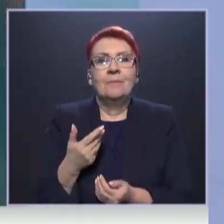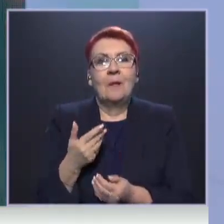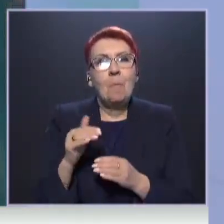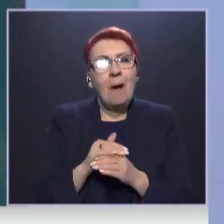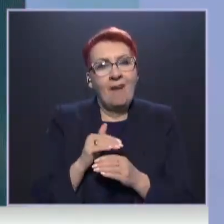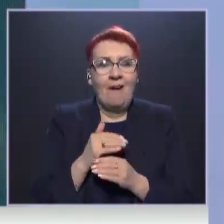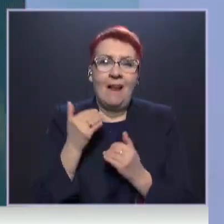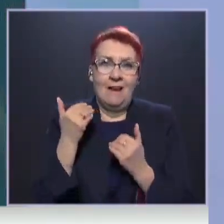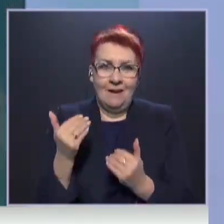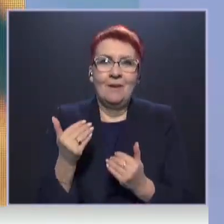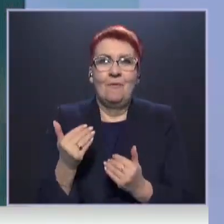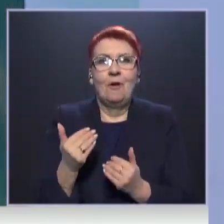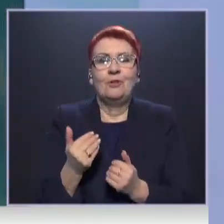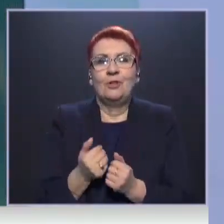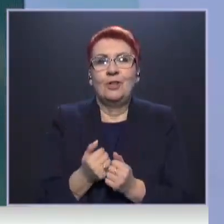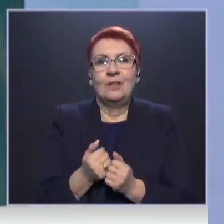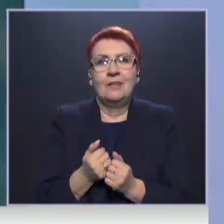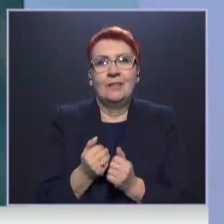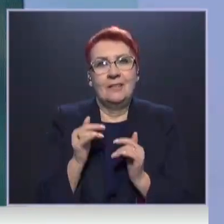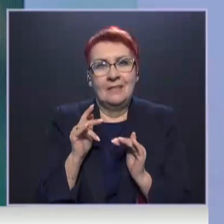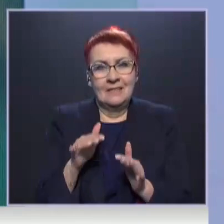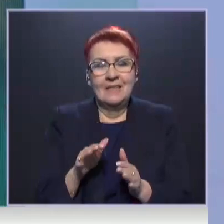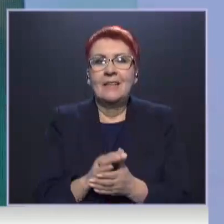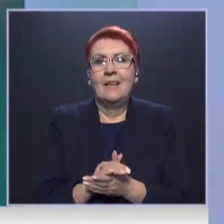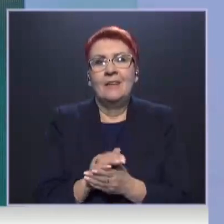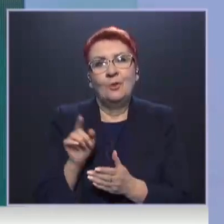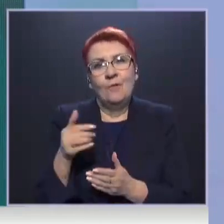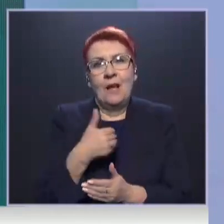на благочестивых родителей. Слава Богу, что